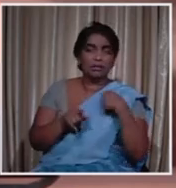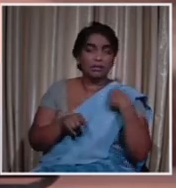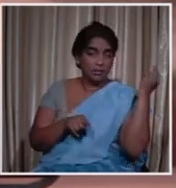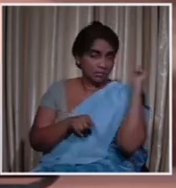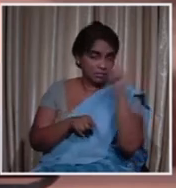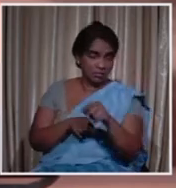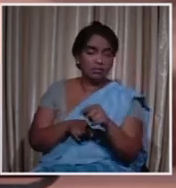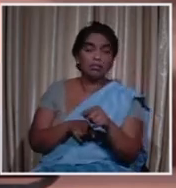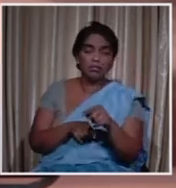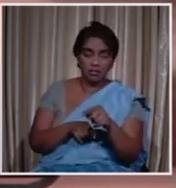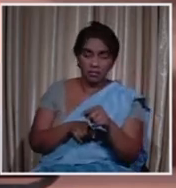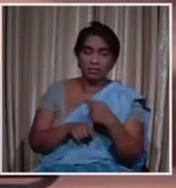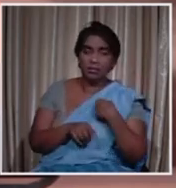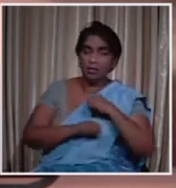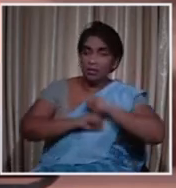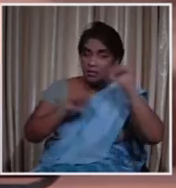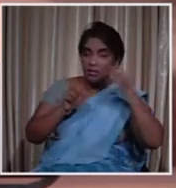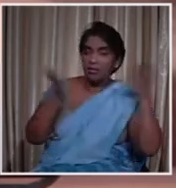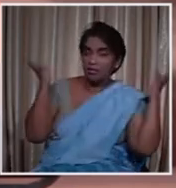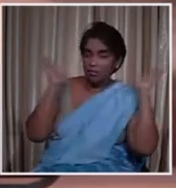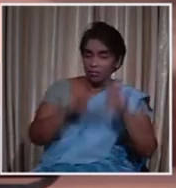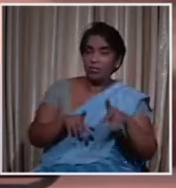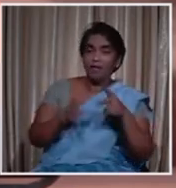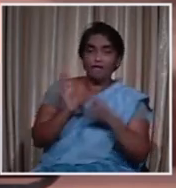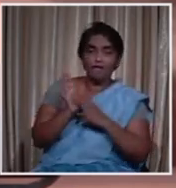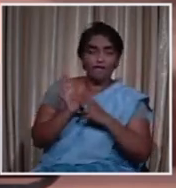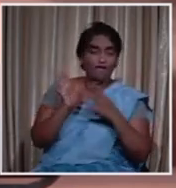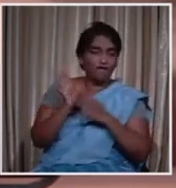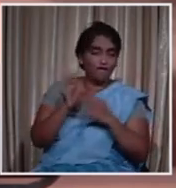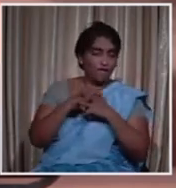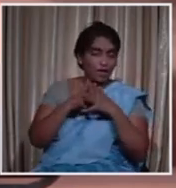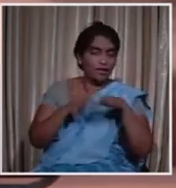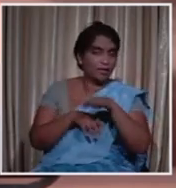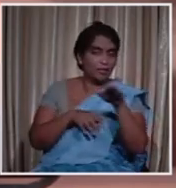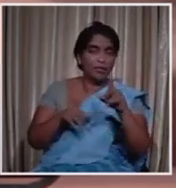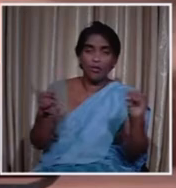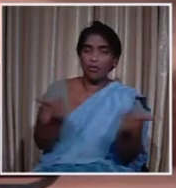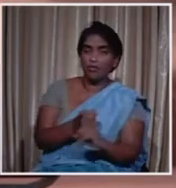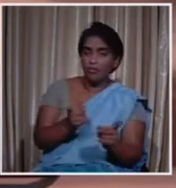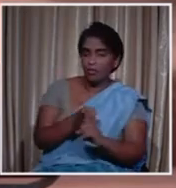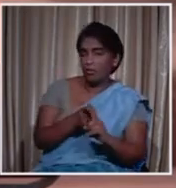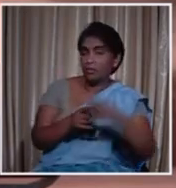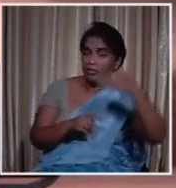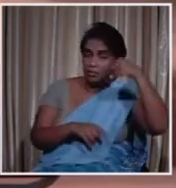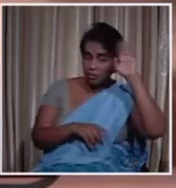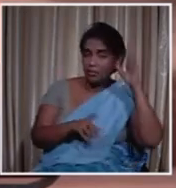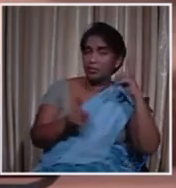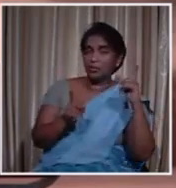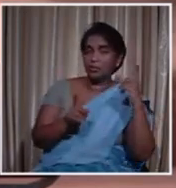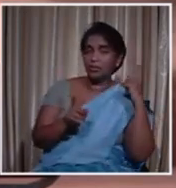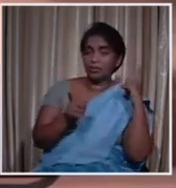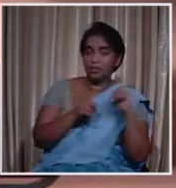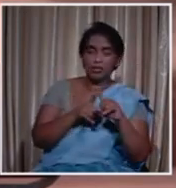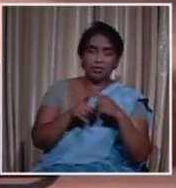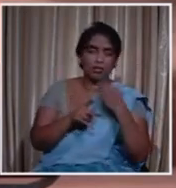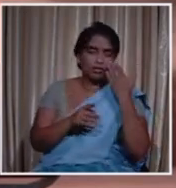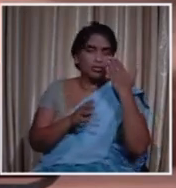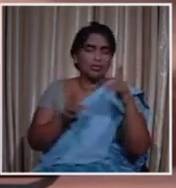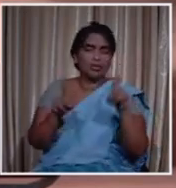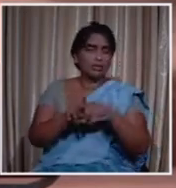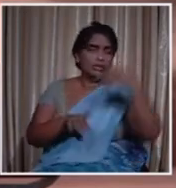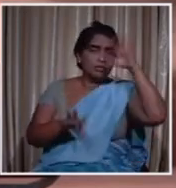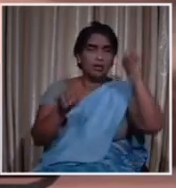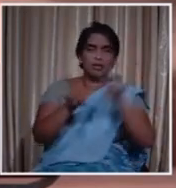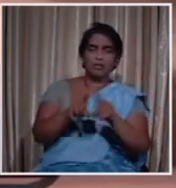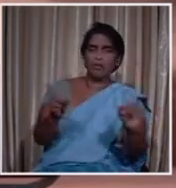போர்க்களமாக அது இருந்தது. விஸ்வமடு சந்தி என்பது ஒரு போர்க்களம் நடந்த பிரதேசமாகவே எனக்கு தென்பட்டது. ஆகவே கௌரவ பிரதி